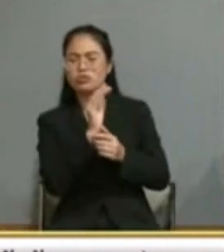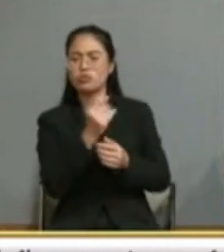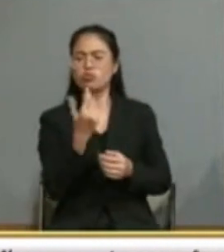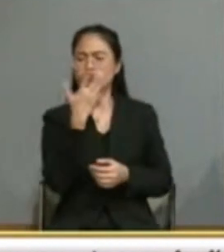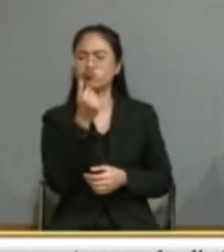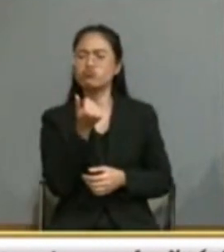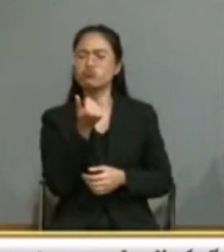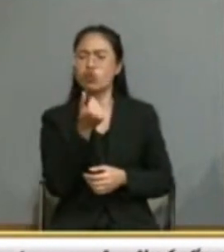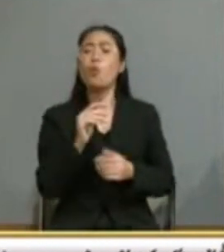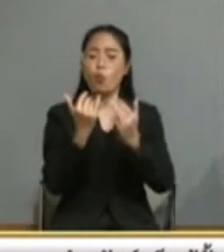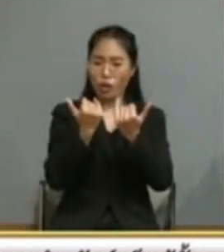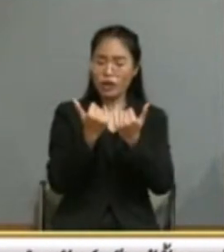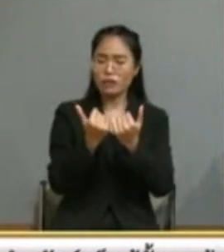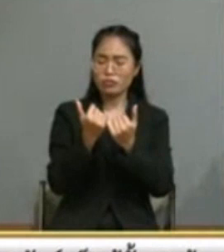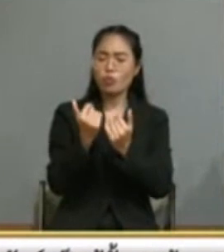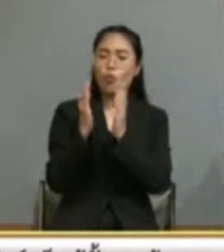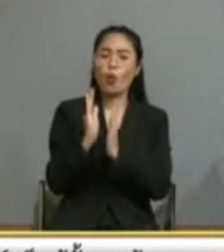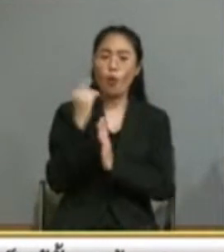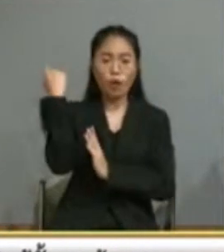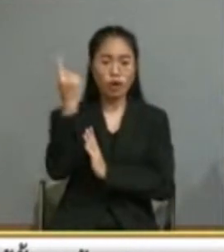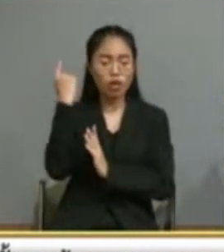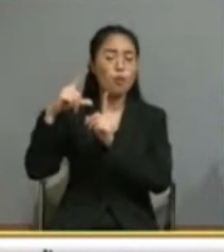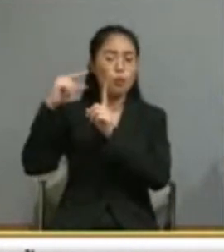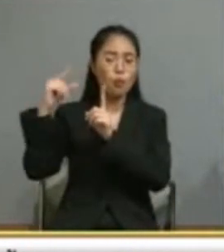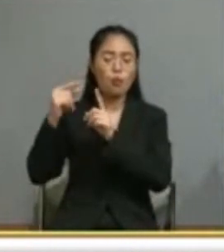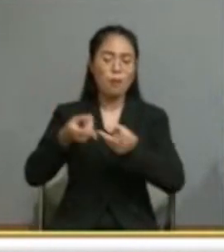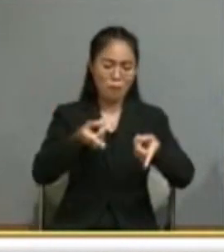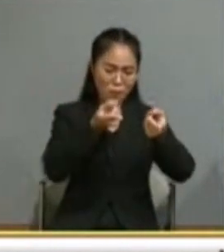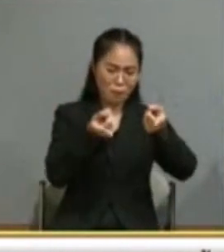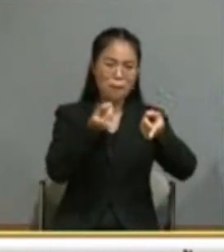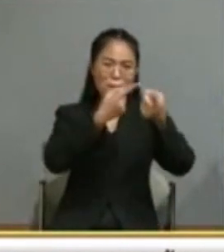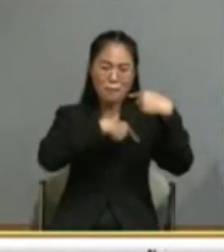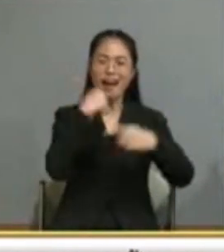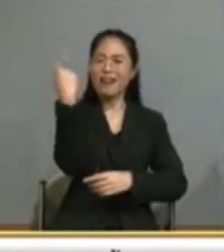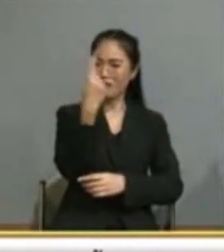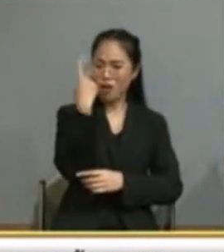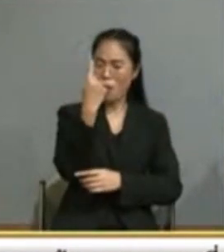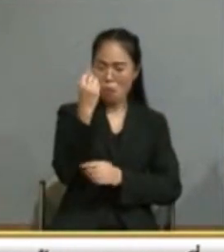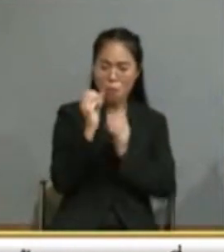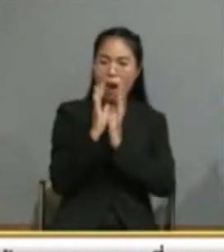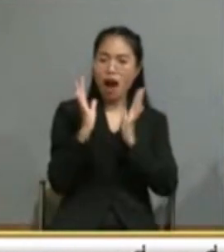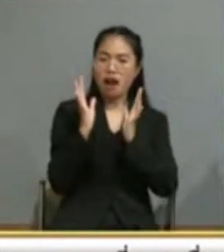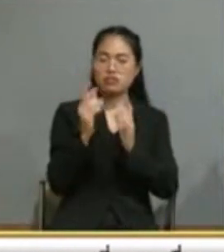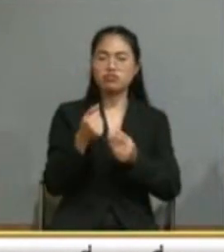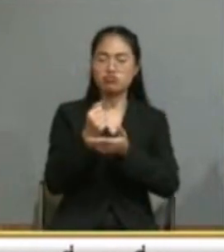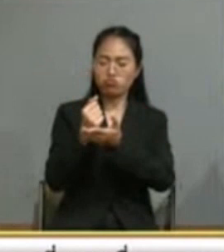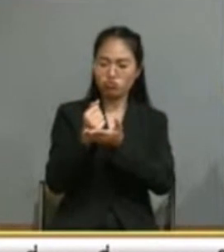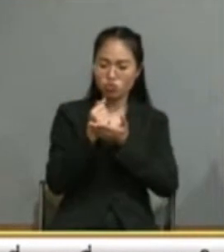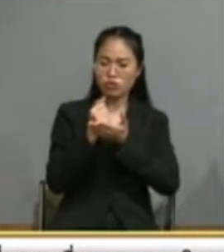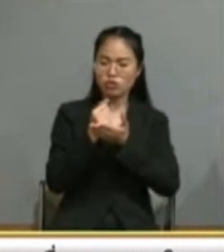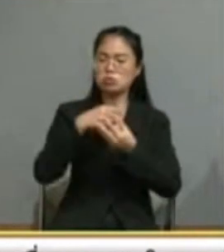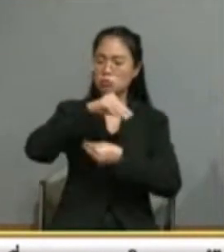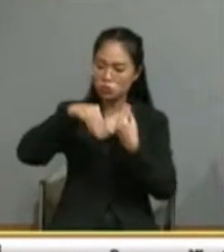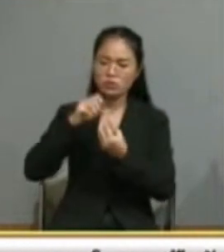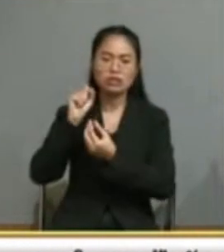เลย วนนี้แทองเที่ยวหลายได้จากกทเที่วก็เพิ่มขนอย่ต่เนื่องจนพัธลุงได้รับเป็น